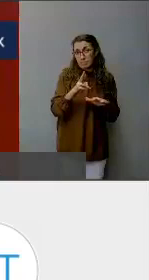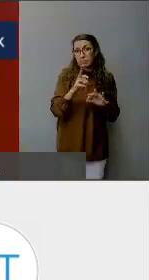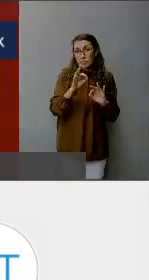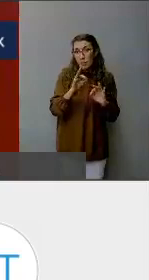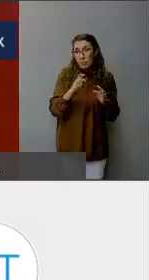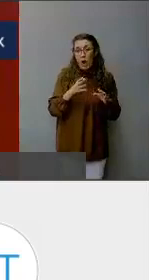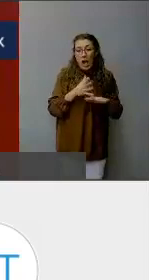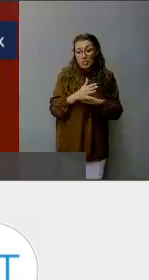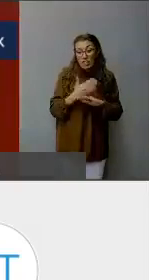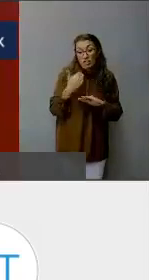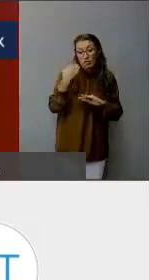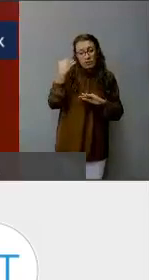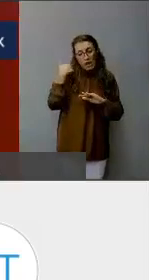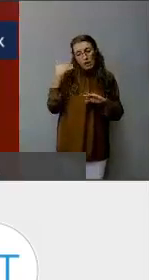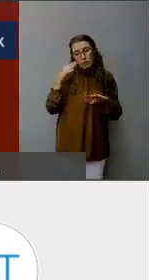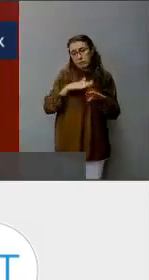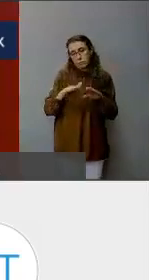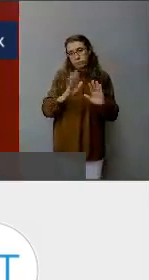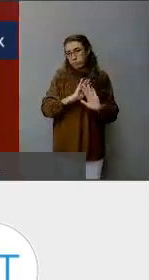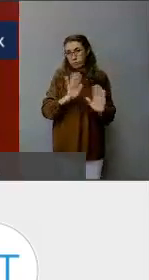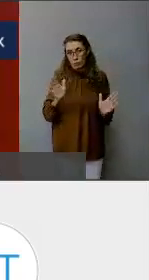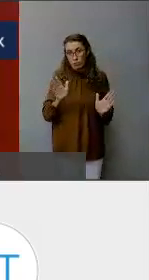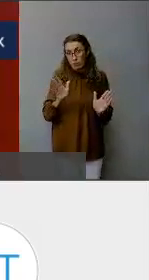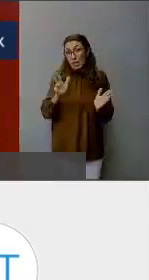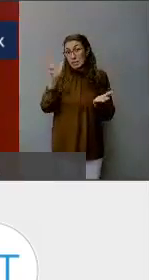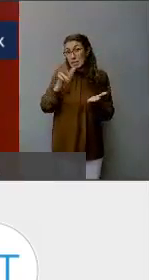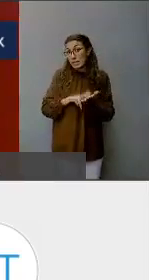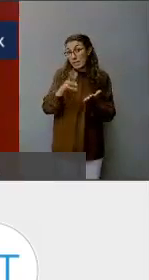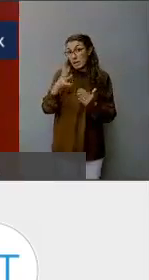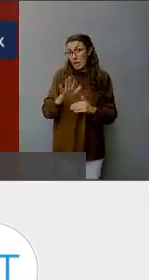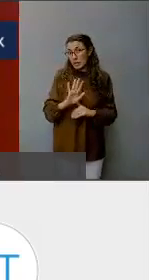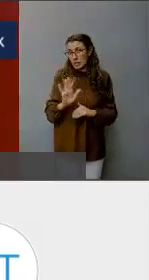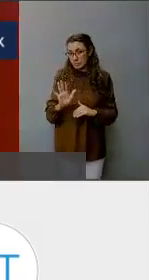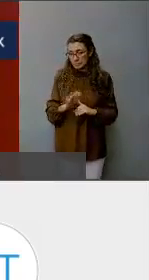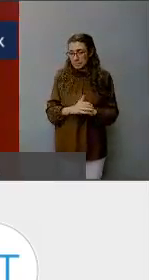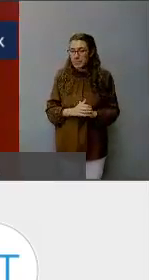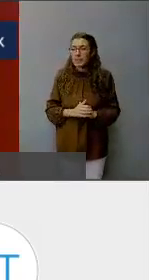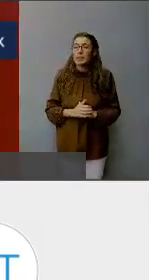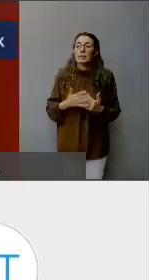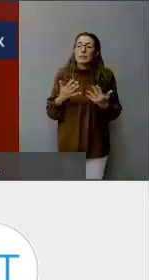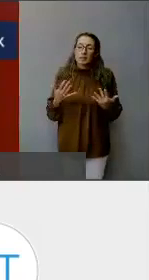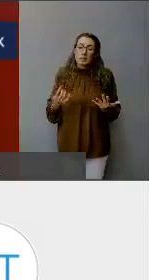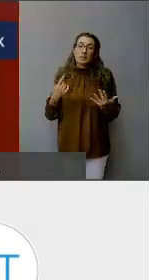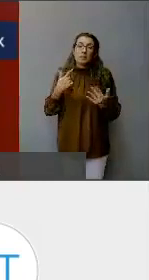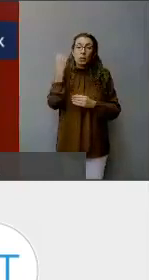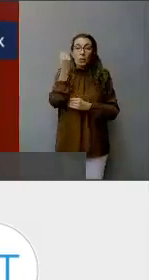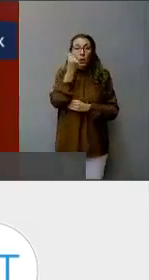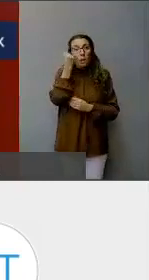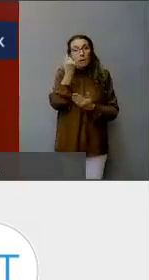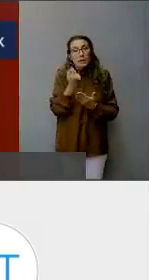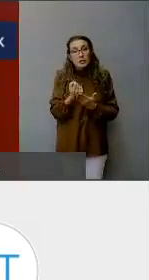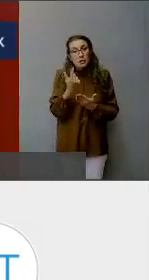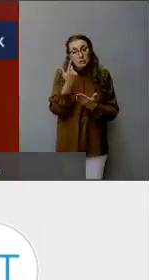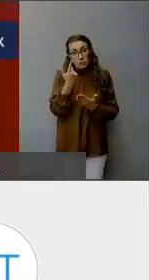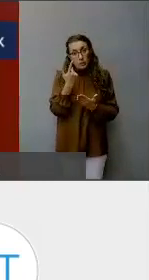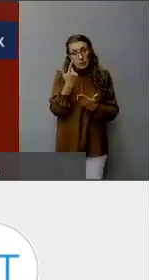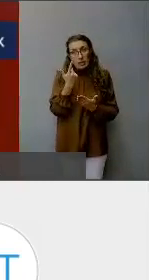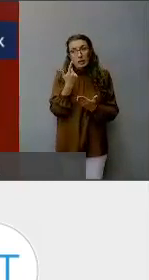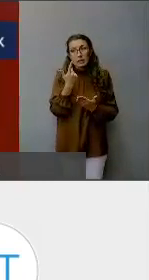accesso questo credo che sia doveroso comunque riprendere in